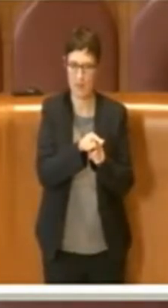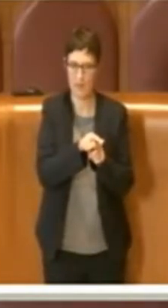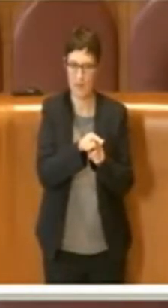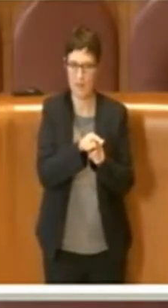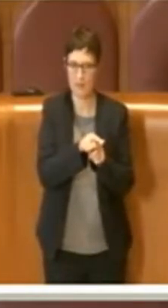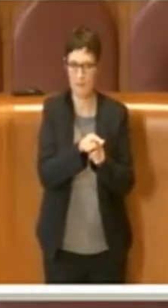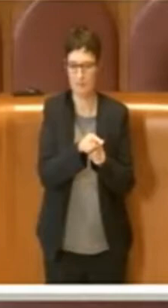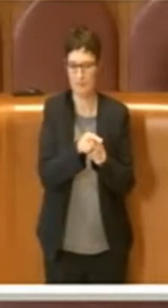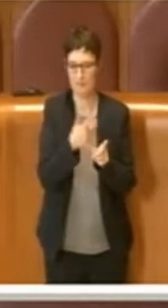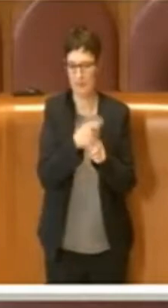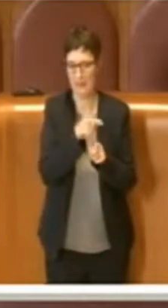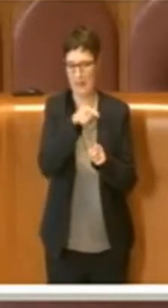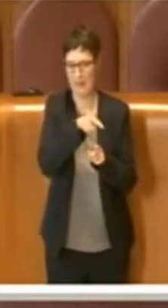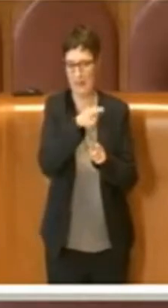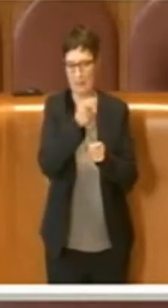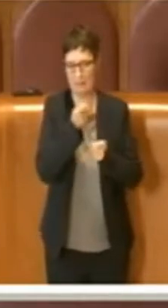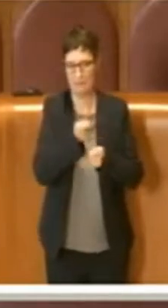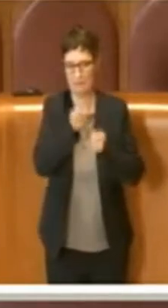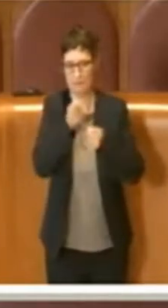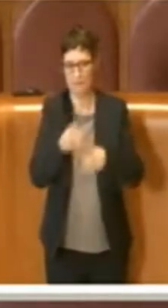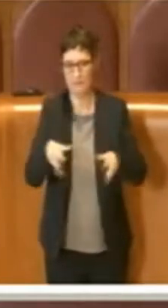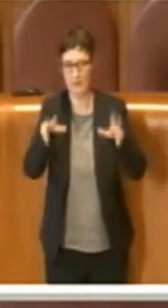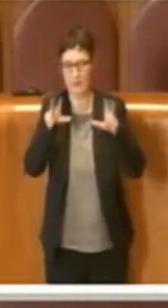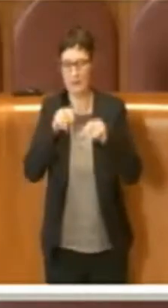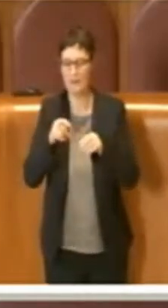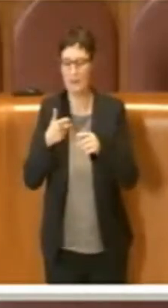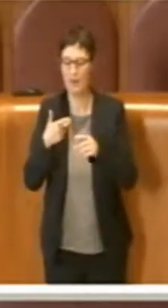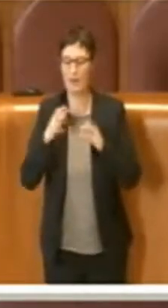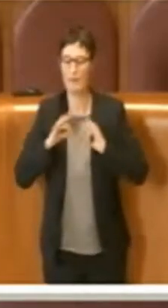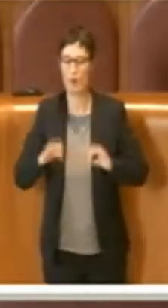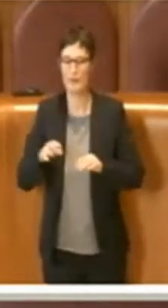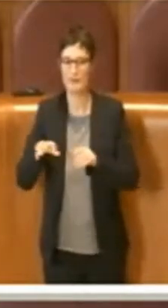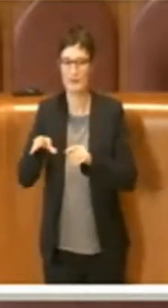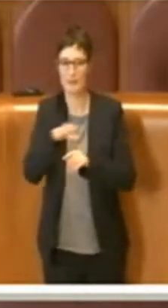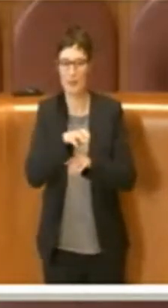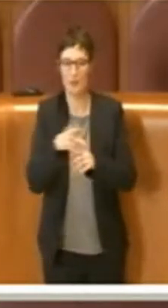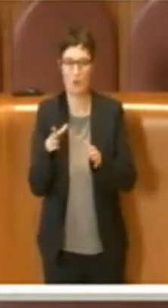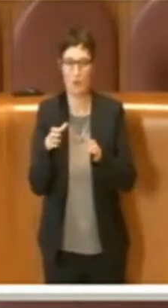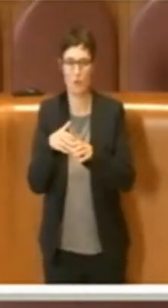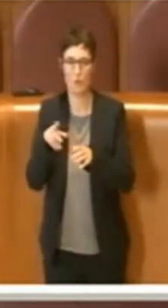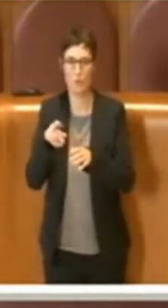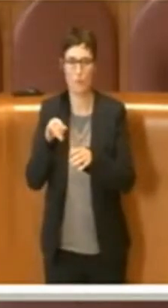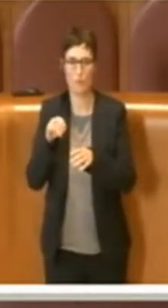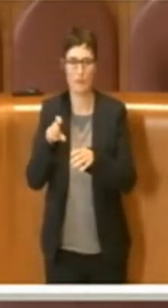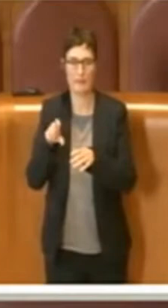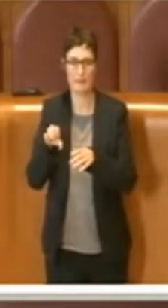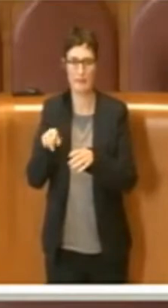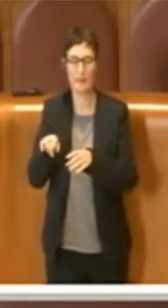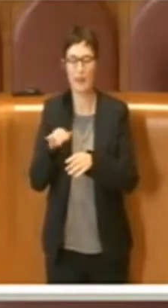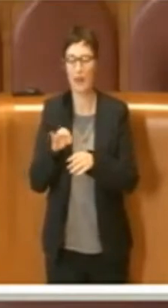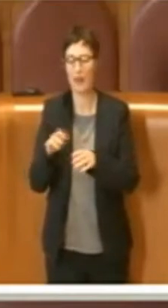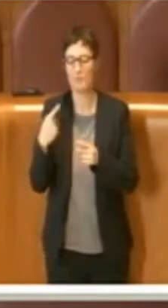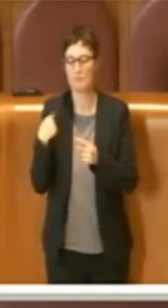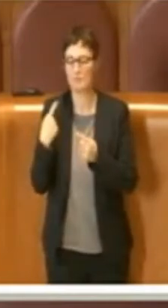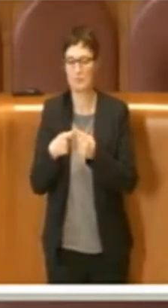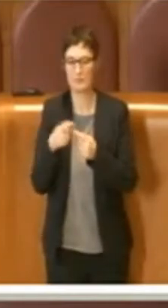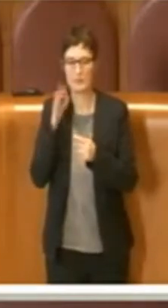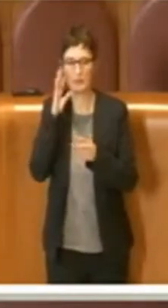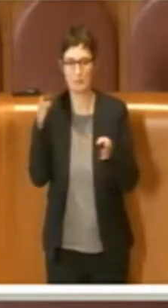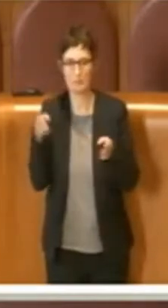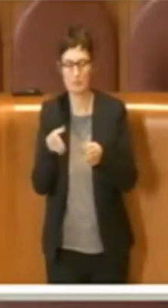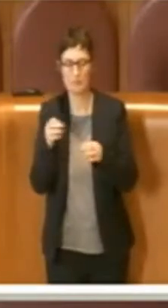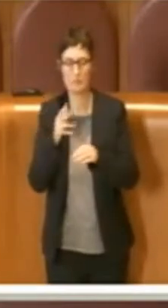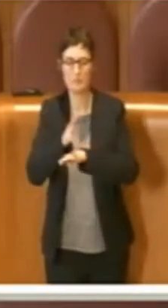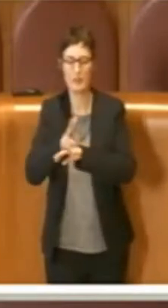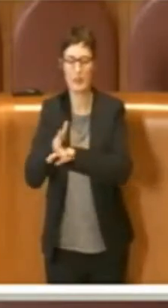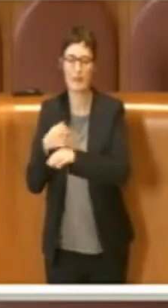riattivare un servizio quello della polizia locale del gruppo peak che si è sempre occupato di intervenire appunto